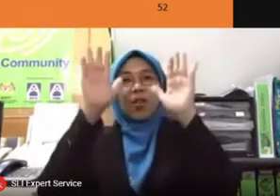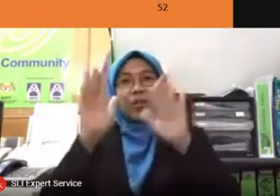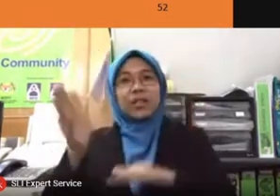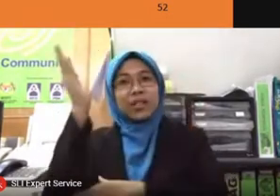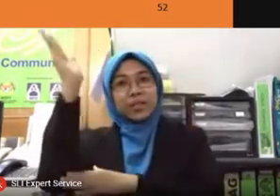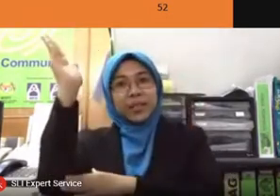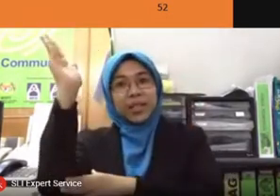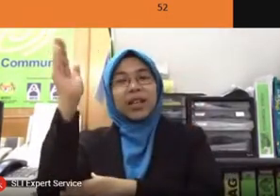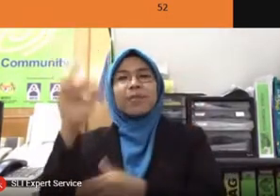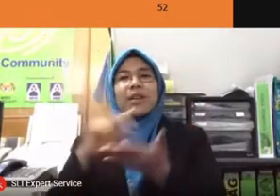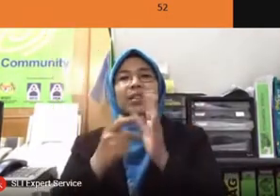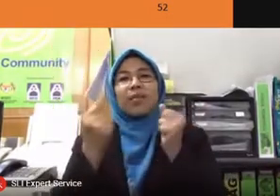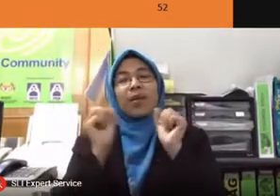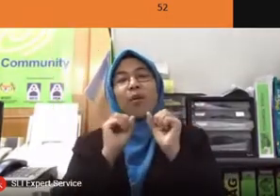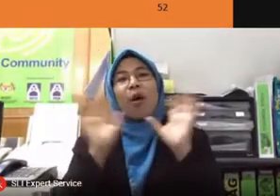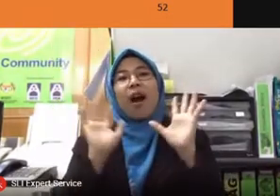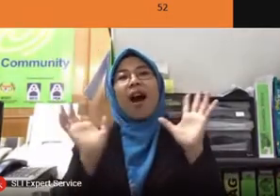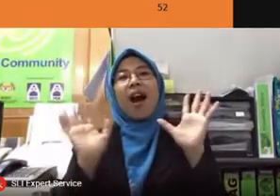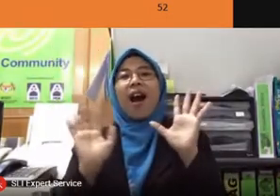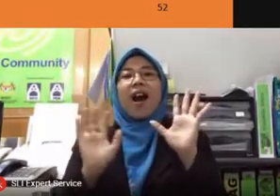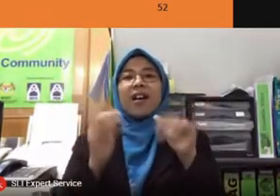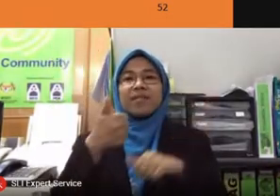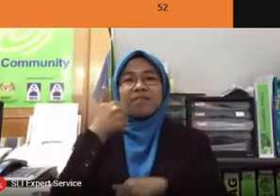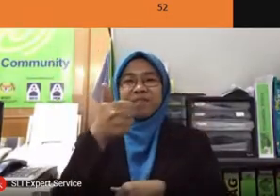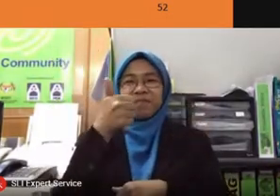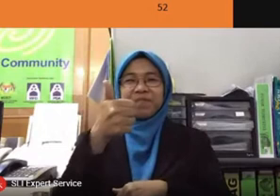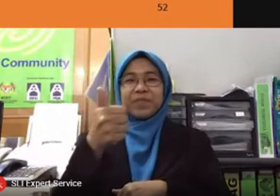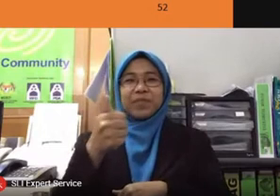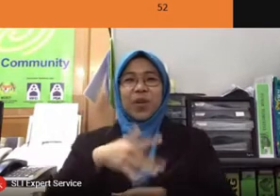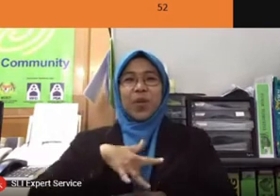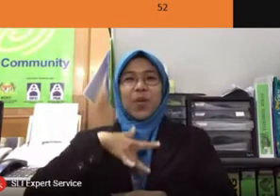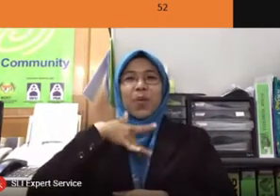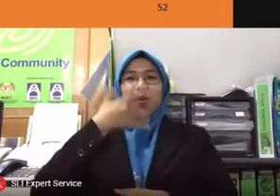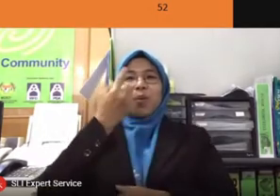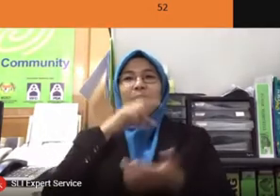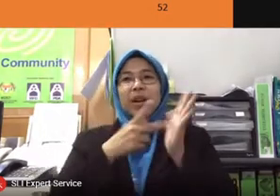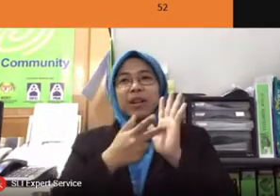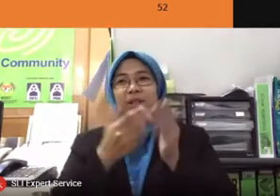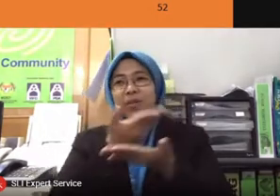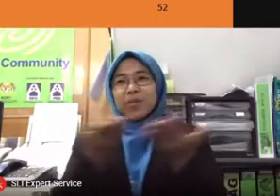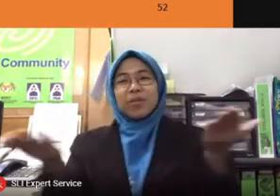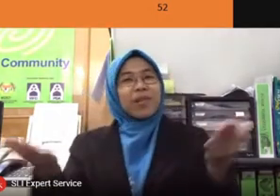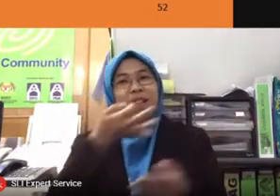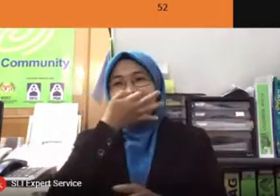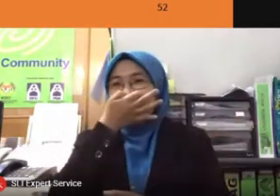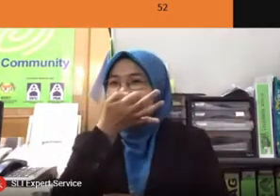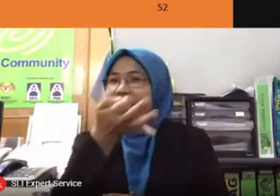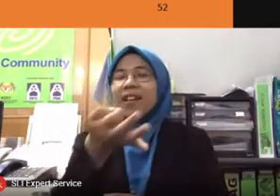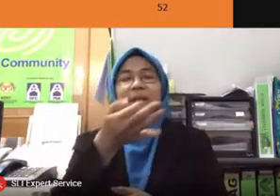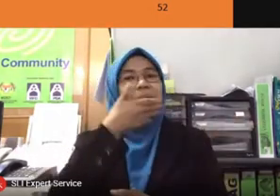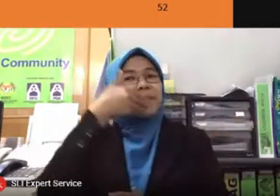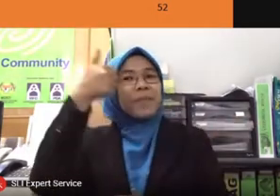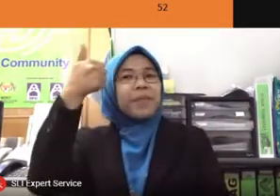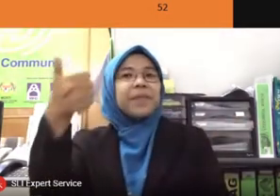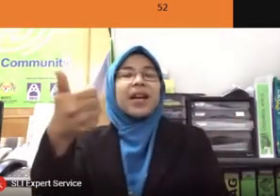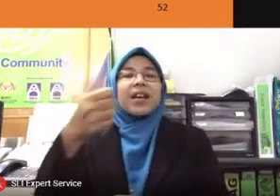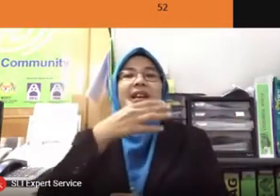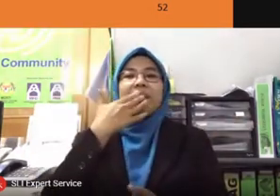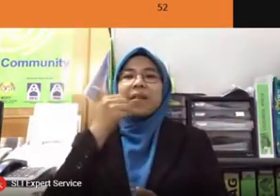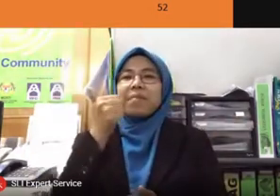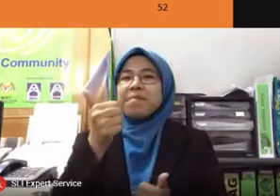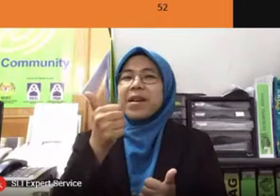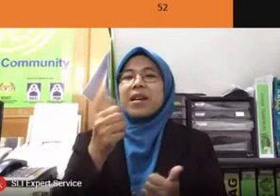kita, wow, hebatnya, wow, auranya MC Diva Nana ni, wow, bestnya, hebatnya dia,